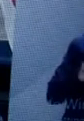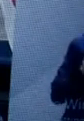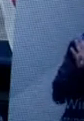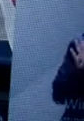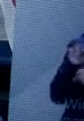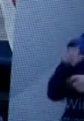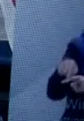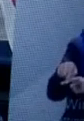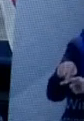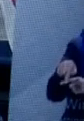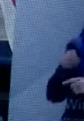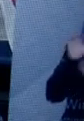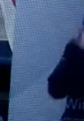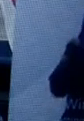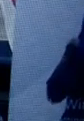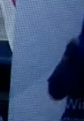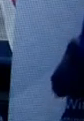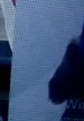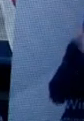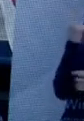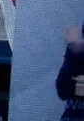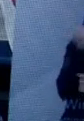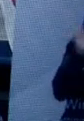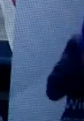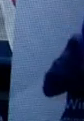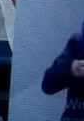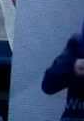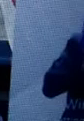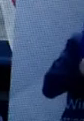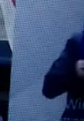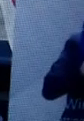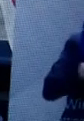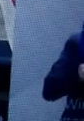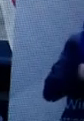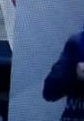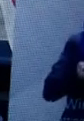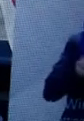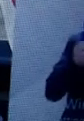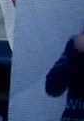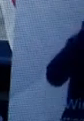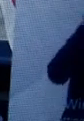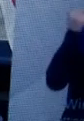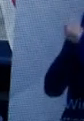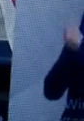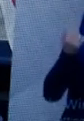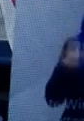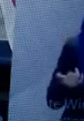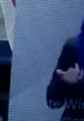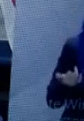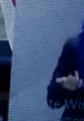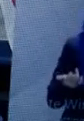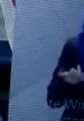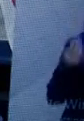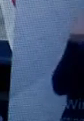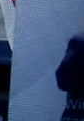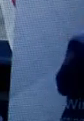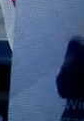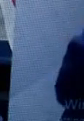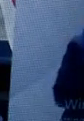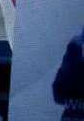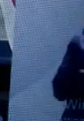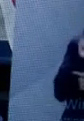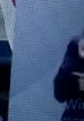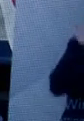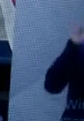berkenaan. Saya harap kita semua sentiasa berdisiplin supaya peningkatan kes COVID-19 ini dapat kita